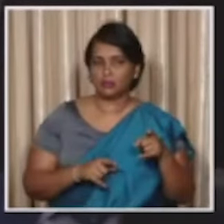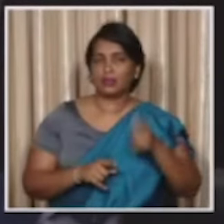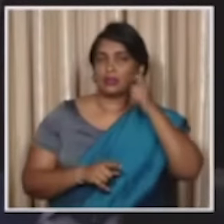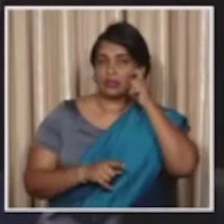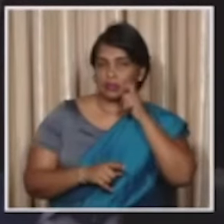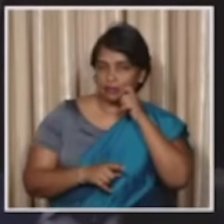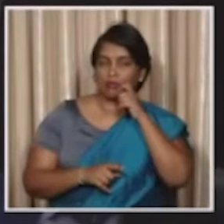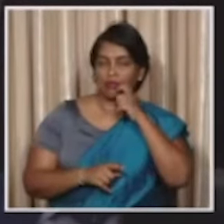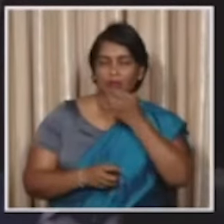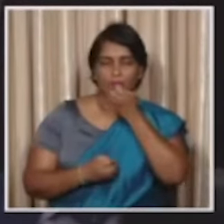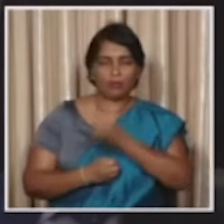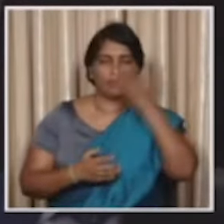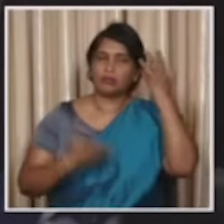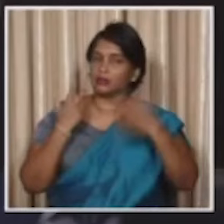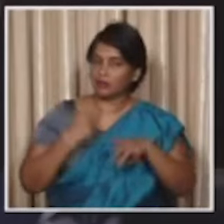ත්‍රස්තවාදීන්ට ගොදුරු වුණා.